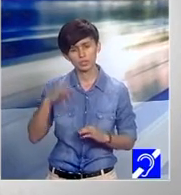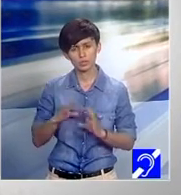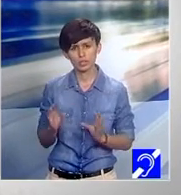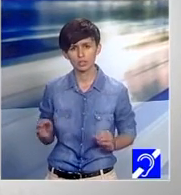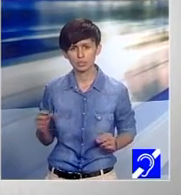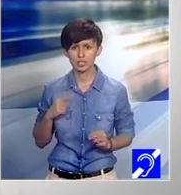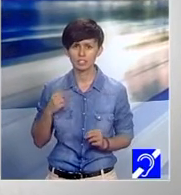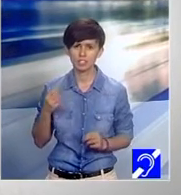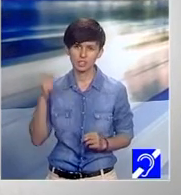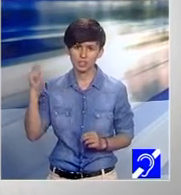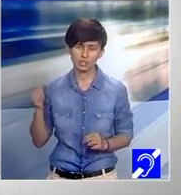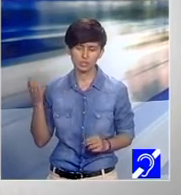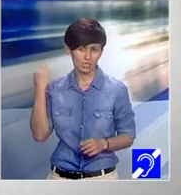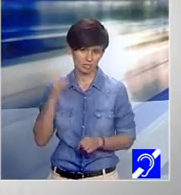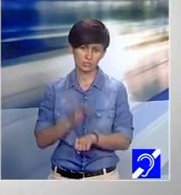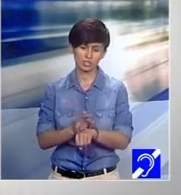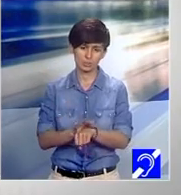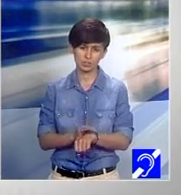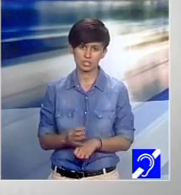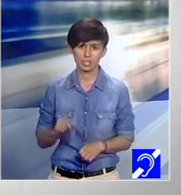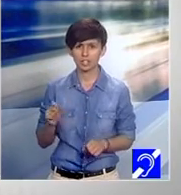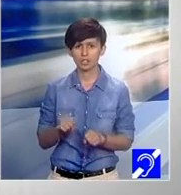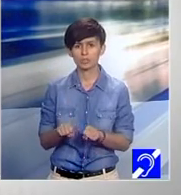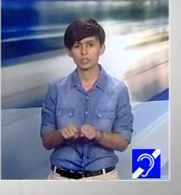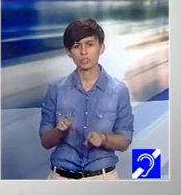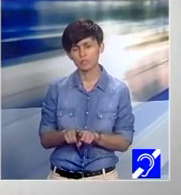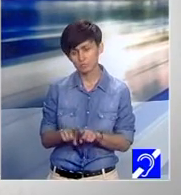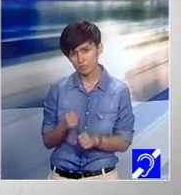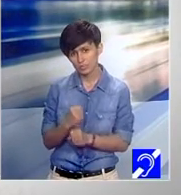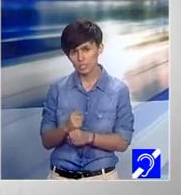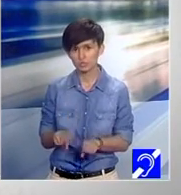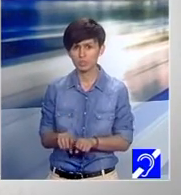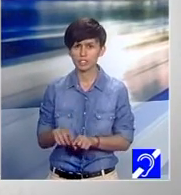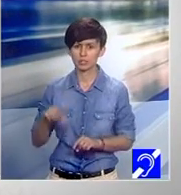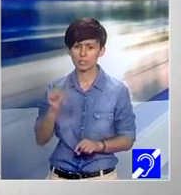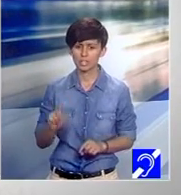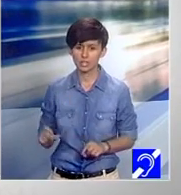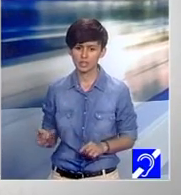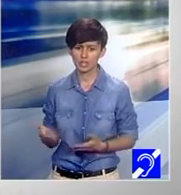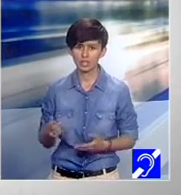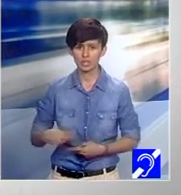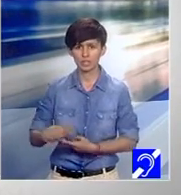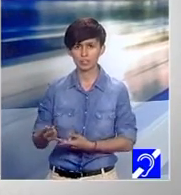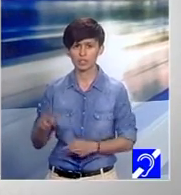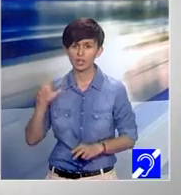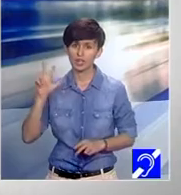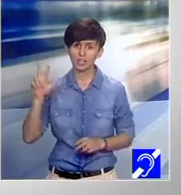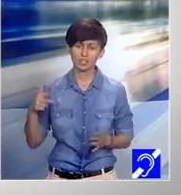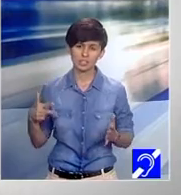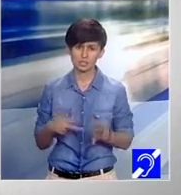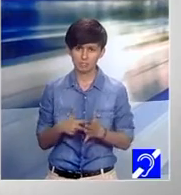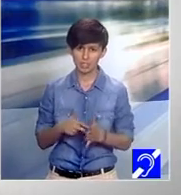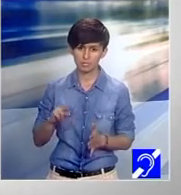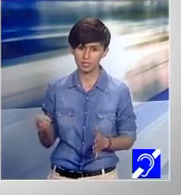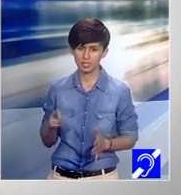ce face Italia, care acordă până la 3.000 de euro pe lună unui bolnav confirmat, pentru că Italia a înțeles că este mai